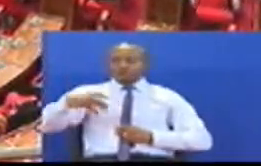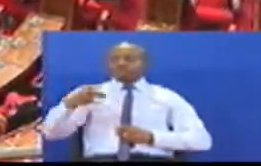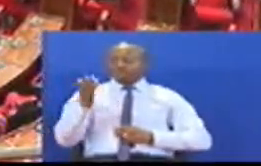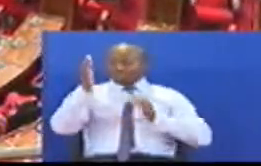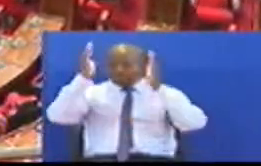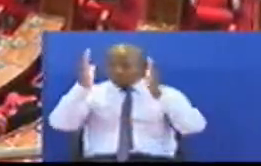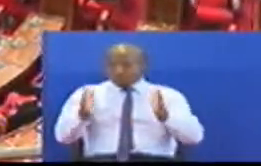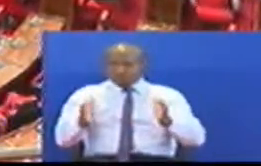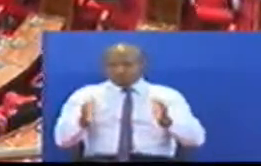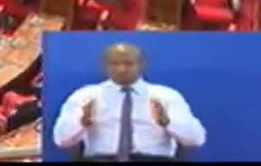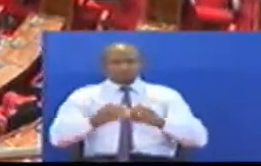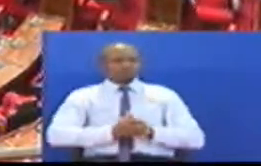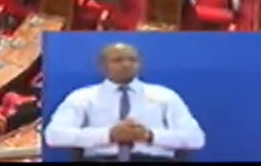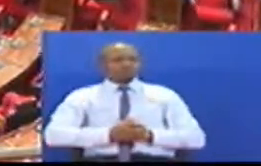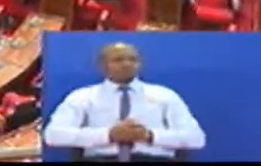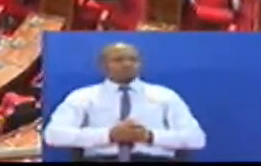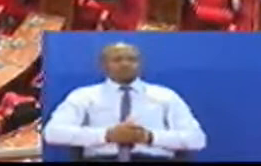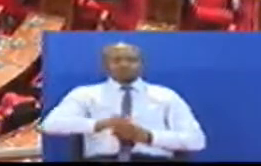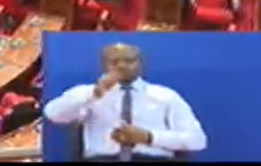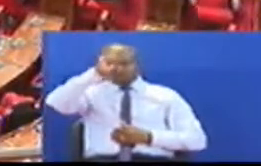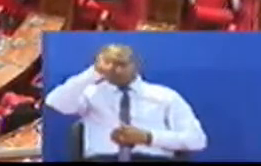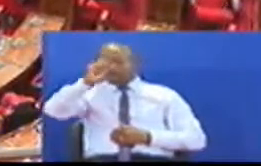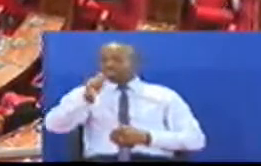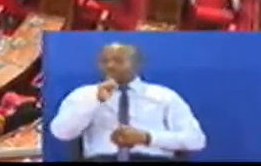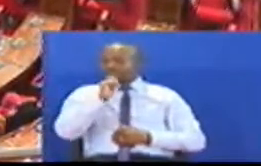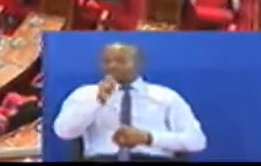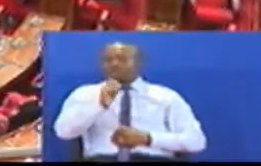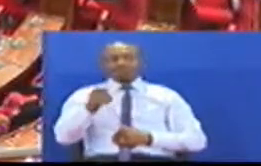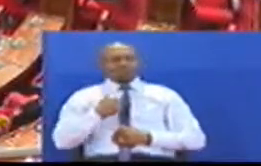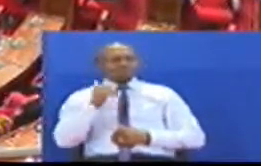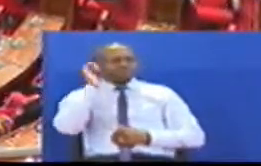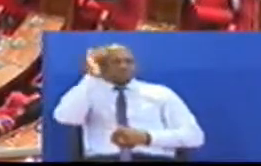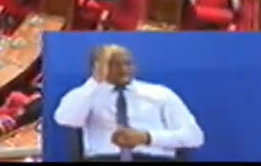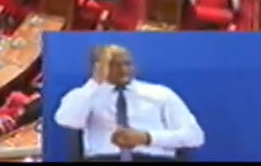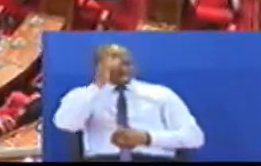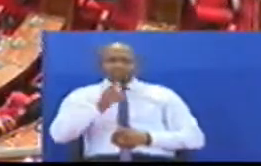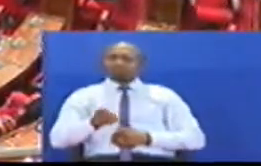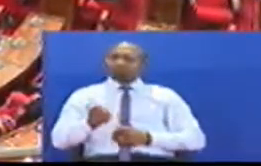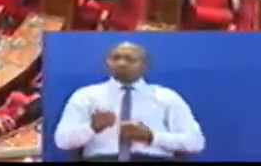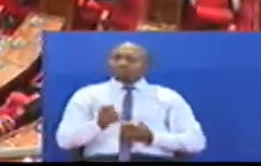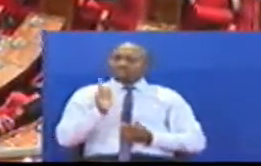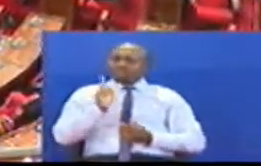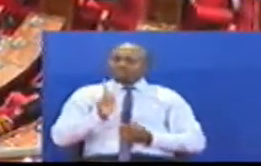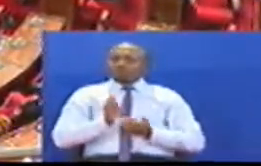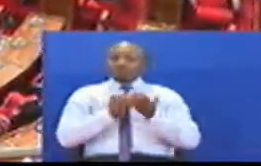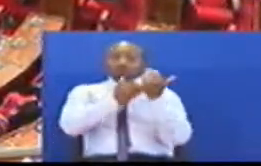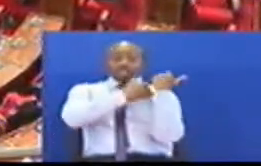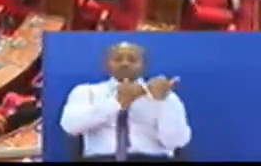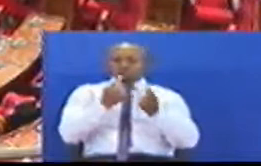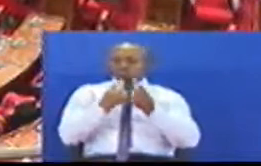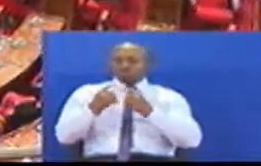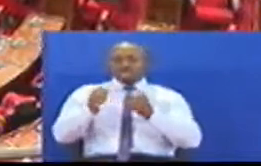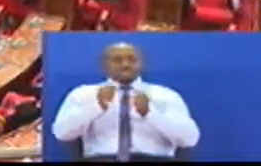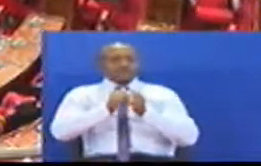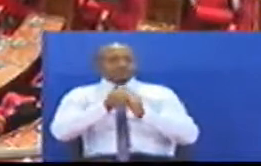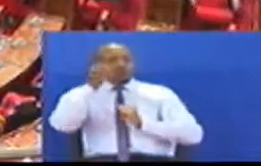Mkuu. Mheshimiwa Spika, mimi nafikiri pia ninao wajibu wa kuzungumzia swala la ugonjwa wa corona,